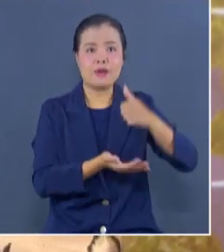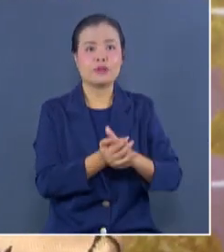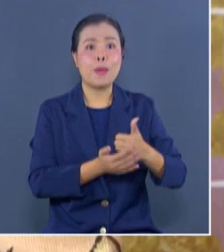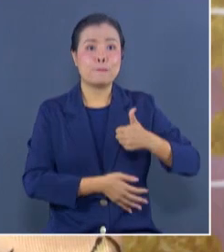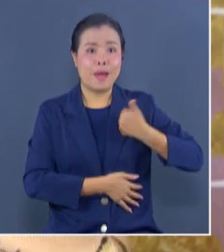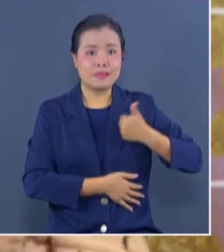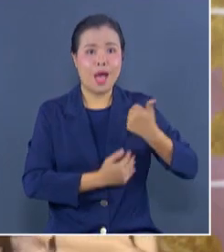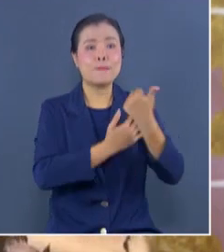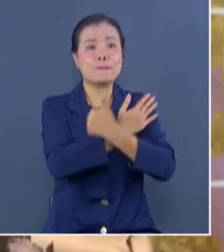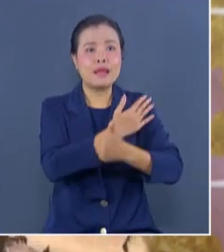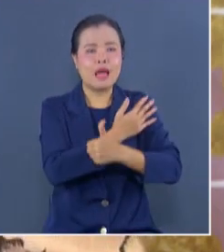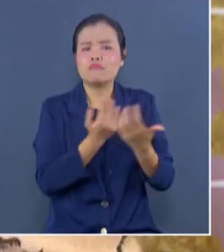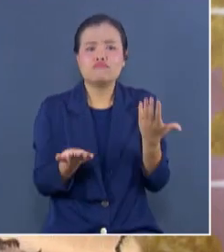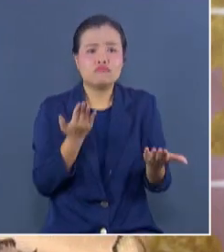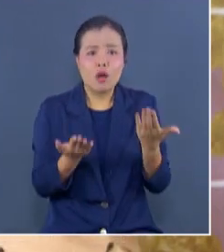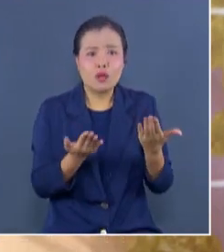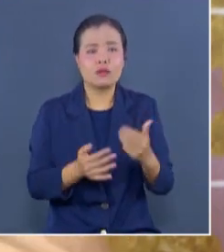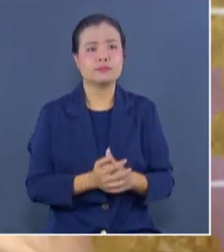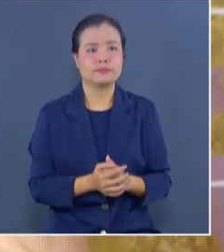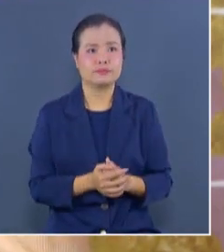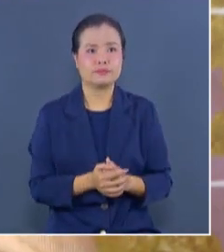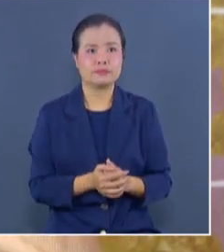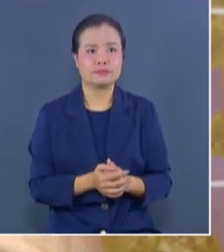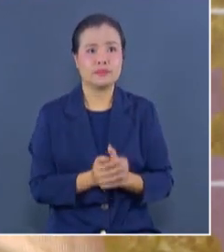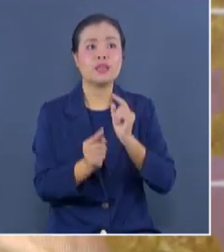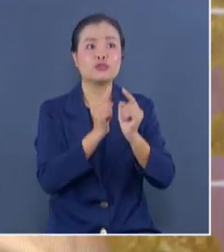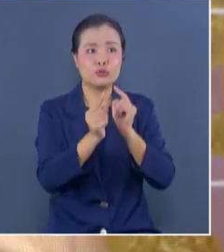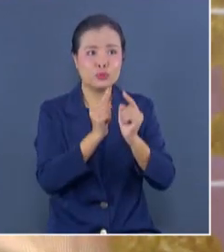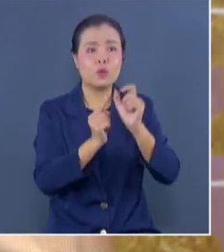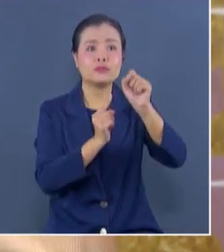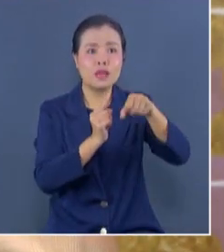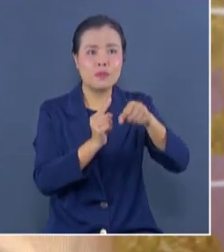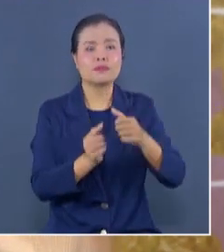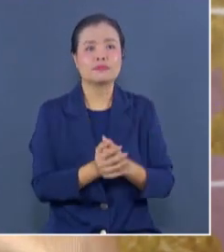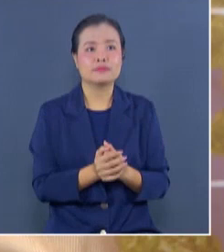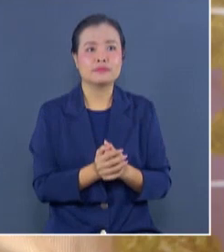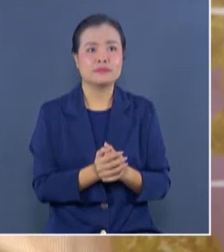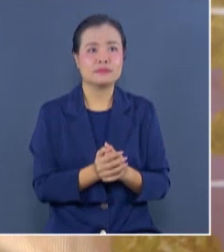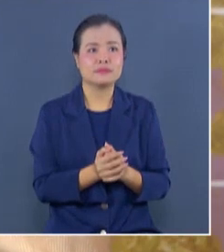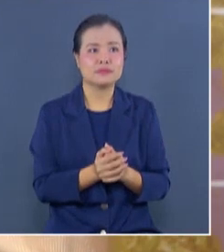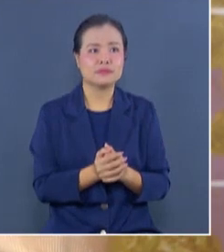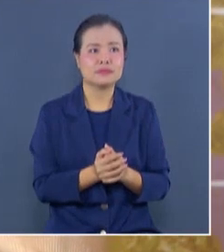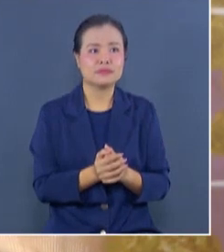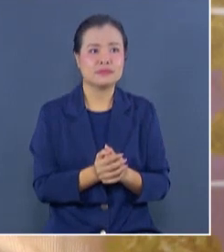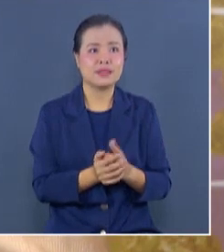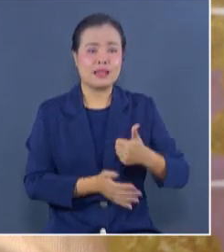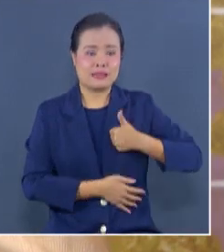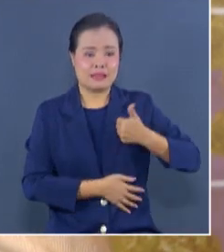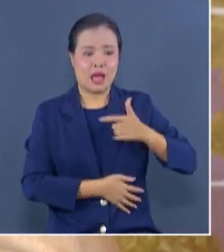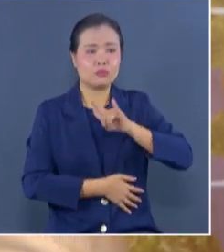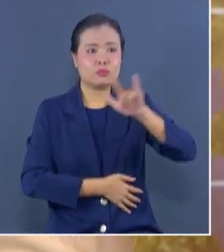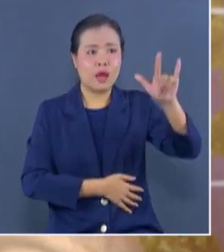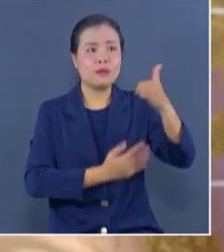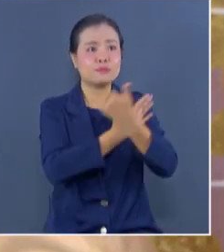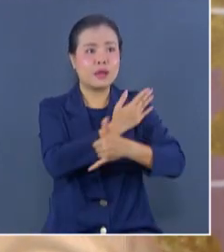อกอะไรสักอย่างหนึ่งหรือไม่ก็ที่เราคุยกันเอาไว้ใช่ไหมว่าอะไรคะแคนาดา